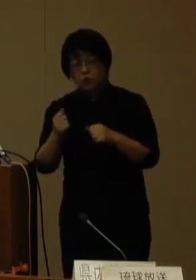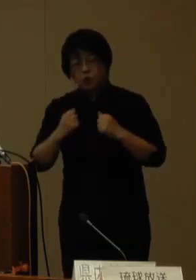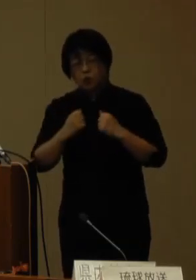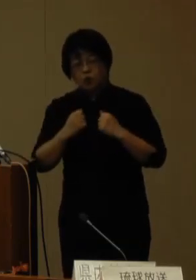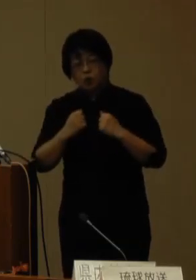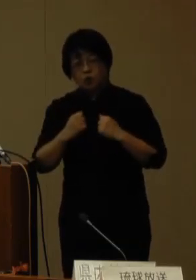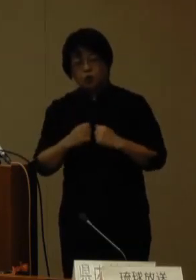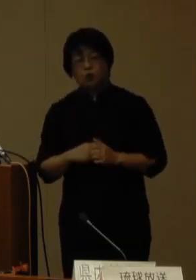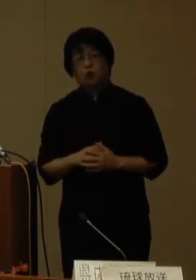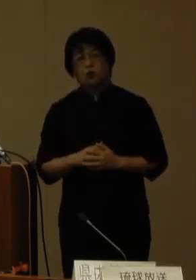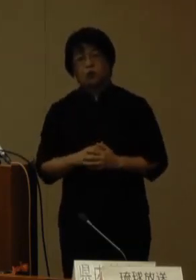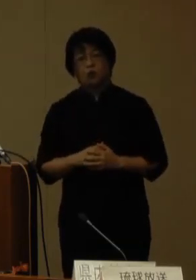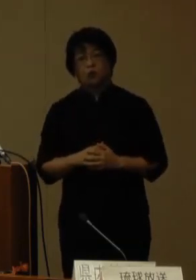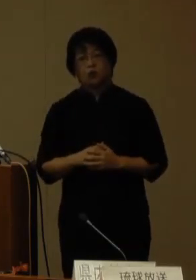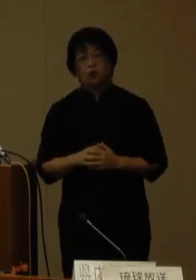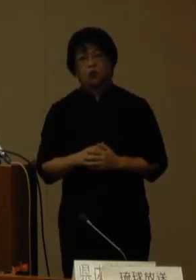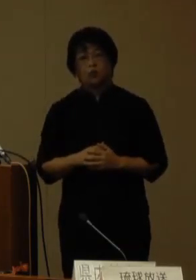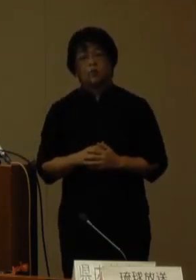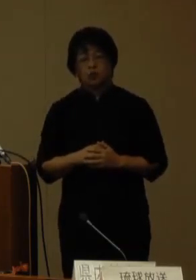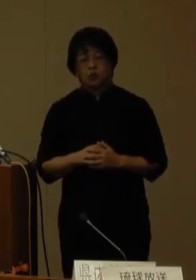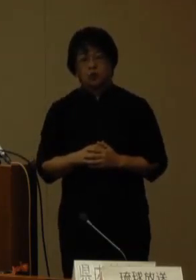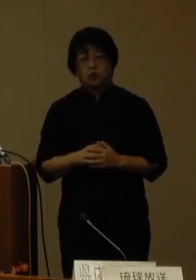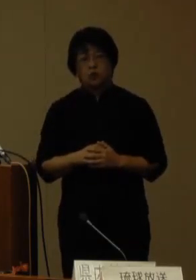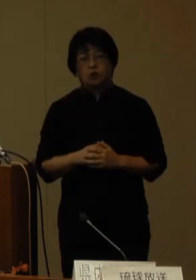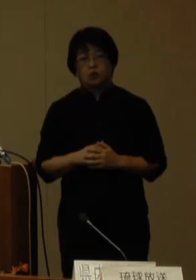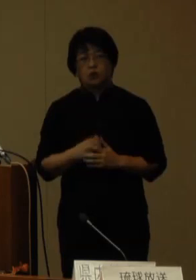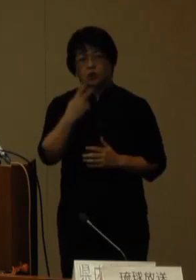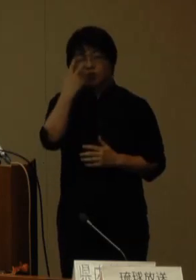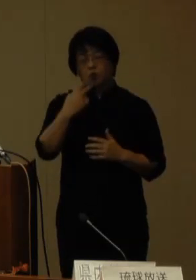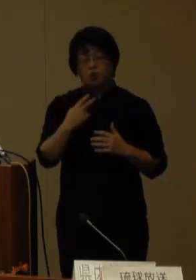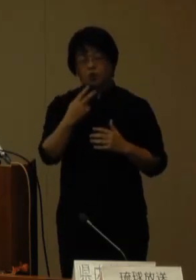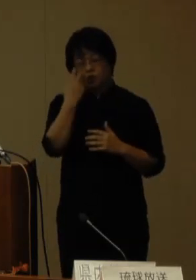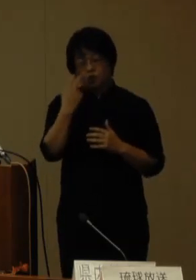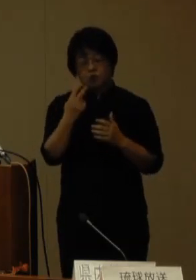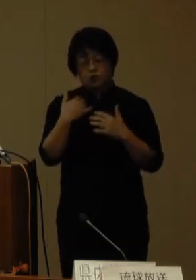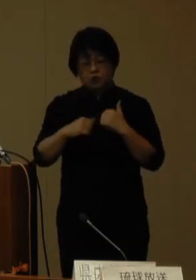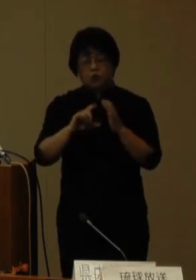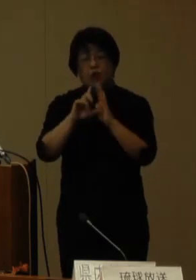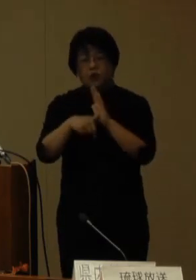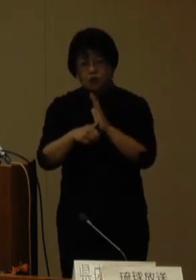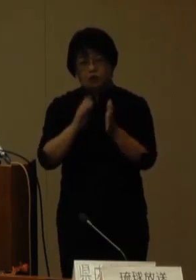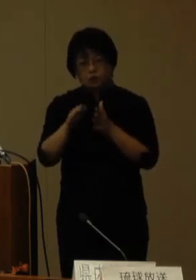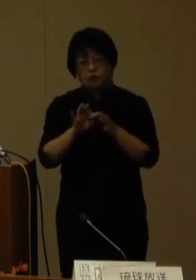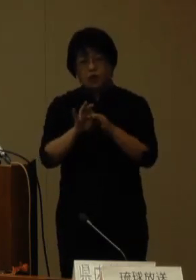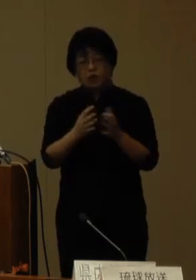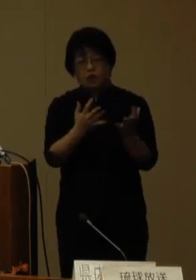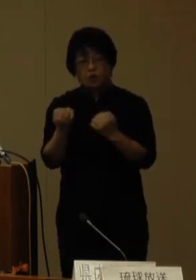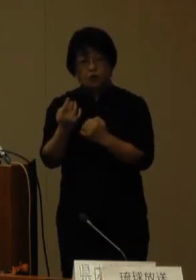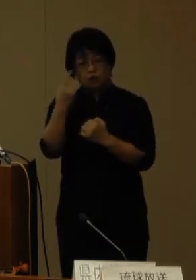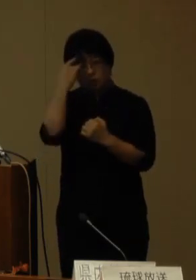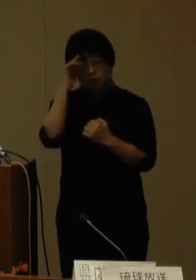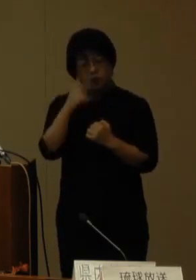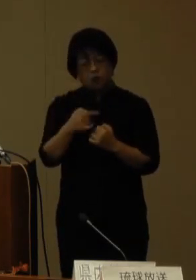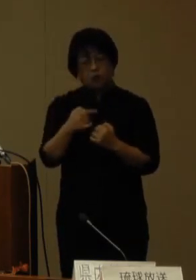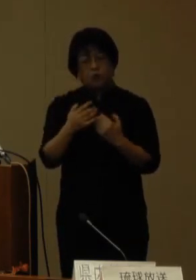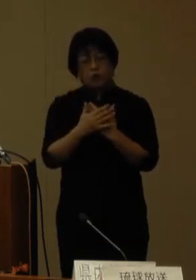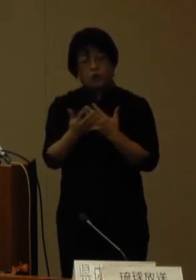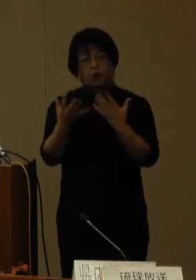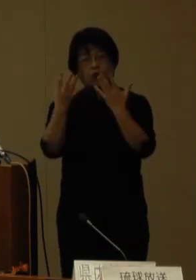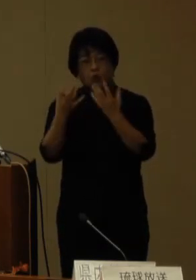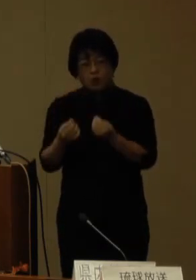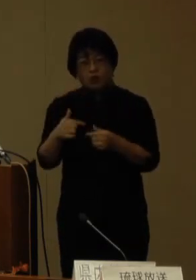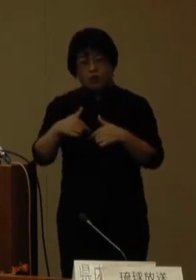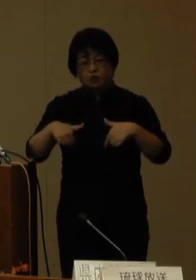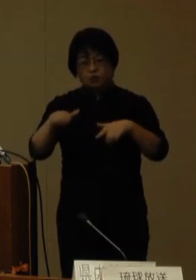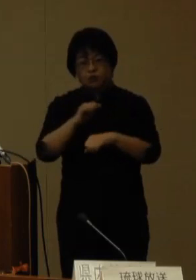に特に高校などは部活ができるような状態になるとなっていると思うんですが、これは、その大会を終えた部活から順次